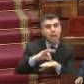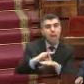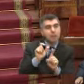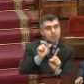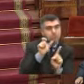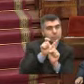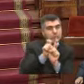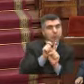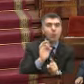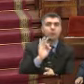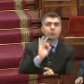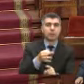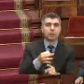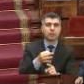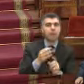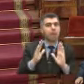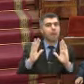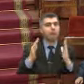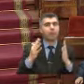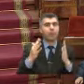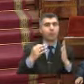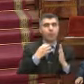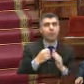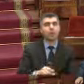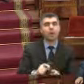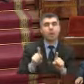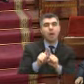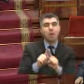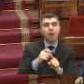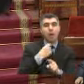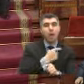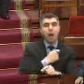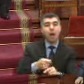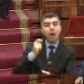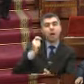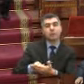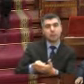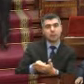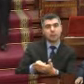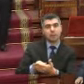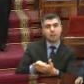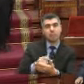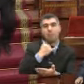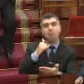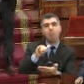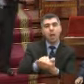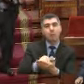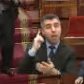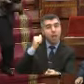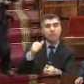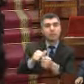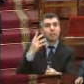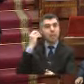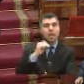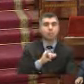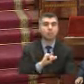لارواح المغاربه، وكلنا يتذكر الحاله ديال القاضي اللي وافته المنيه في احد المستشفيات، ولكن هذا